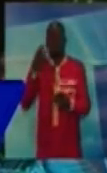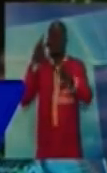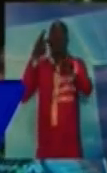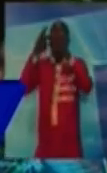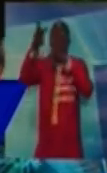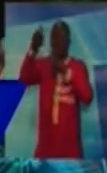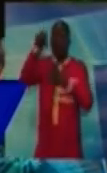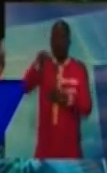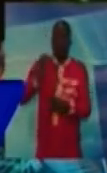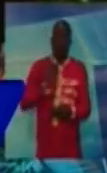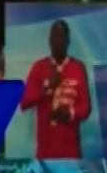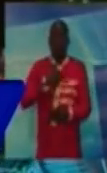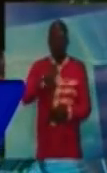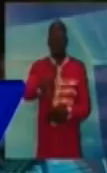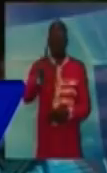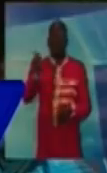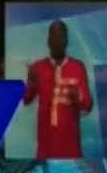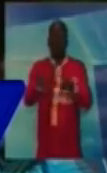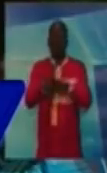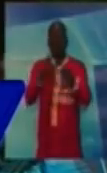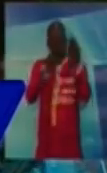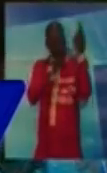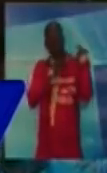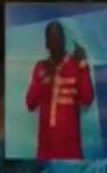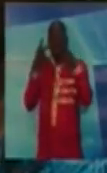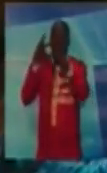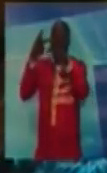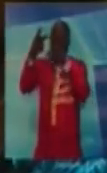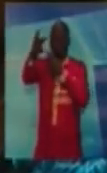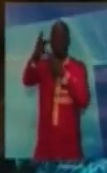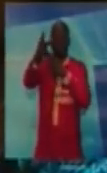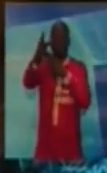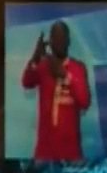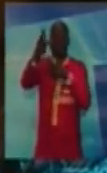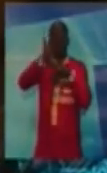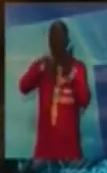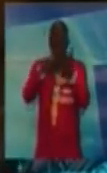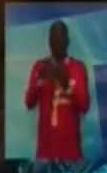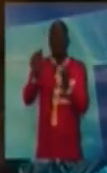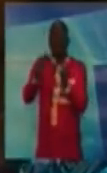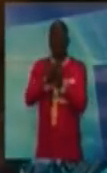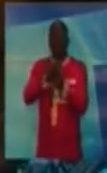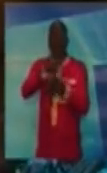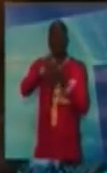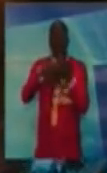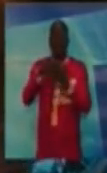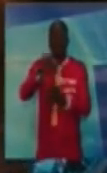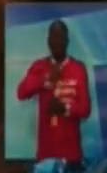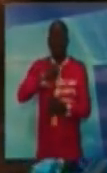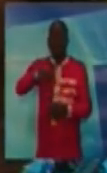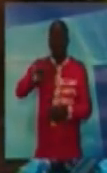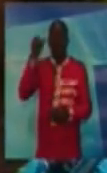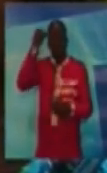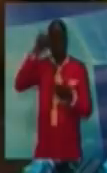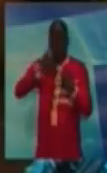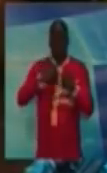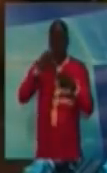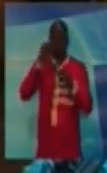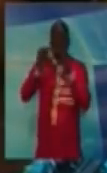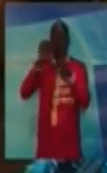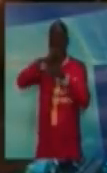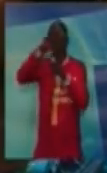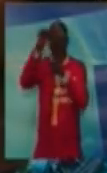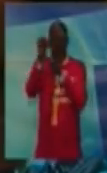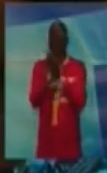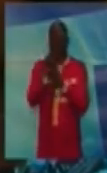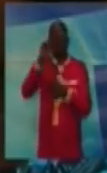que nous allons décliner là, il soit à même de porter cette vision-là. Avec toute la dynamique qu'il y a au niveau social et au